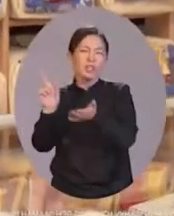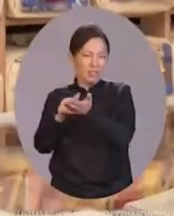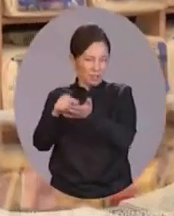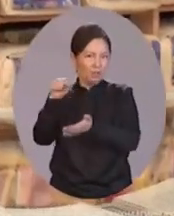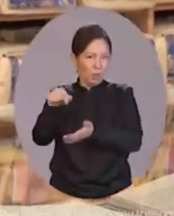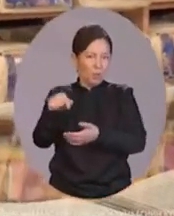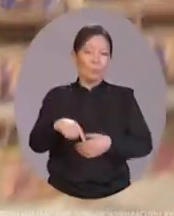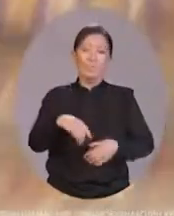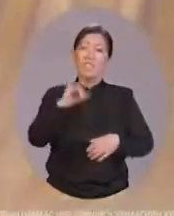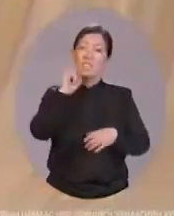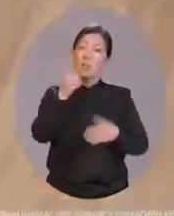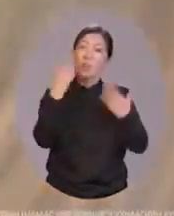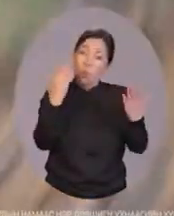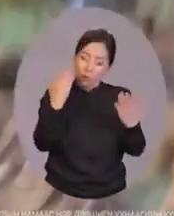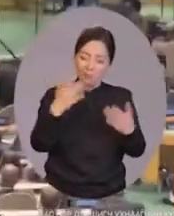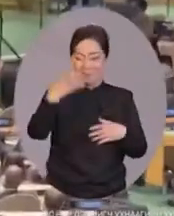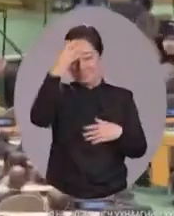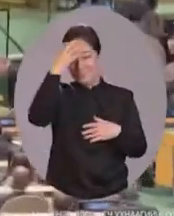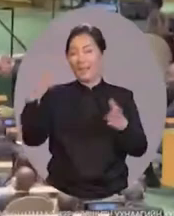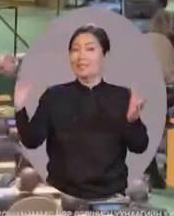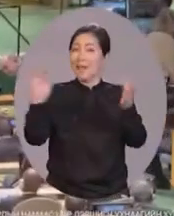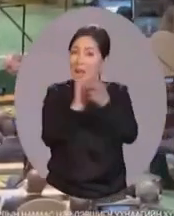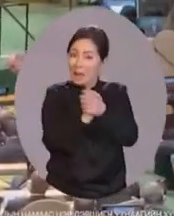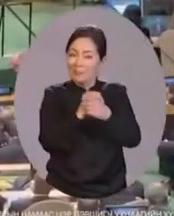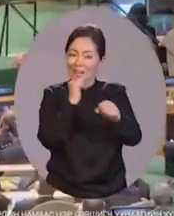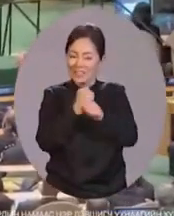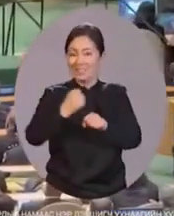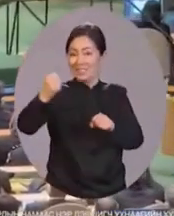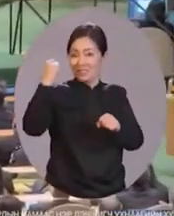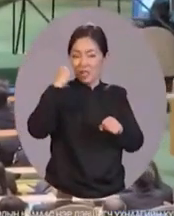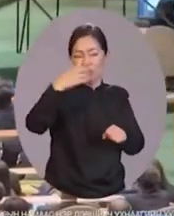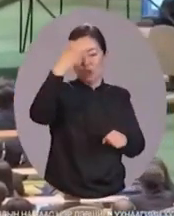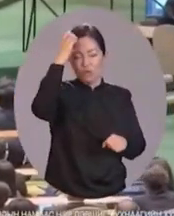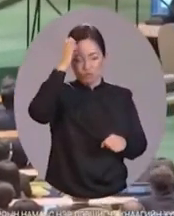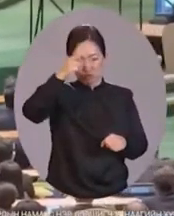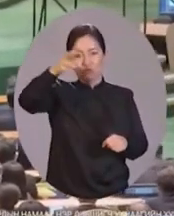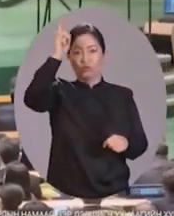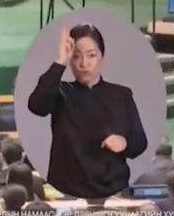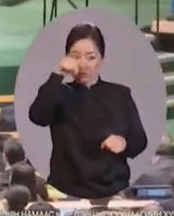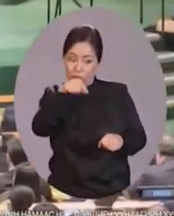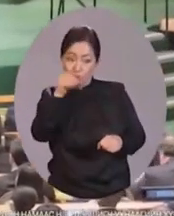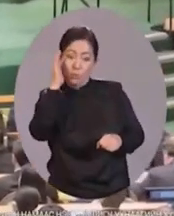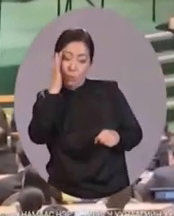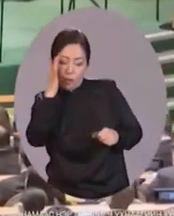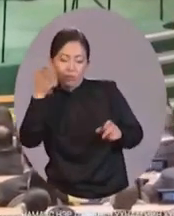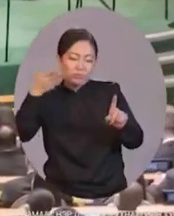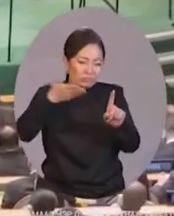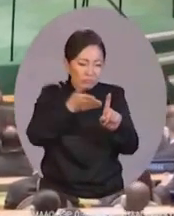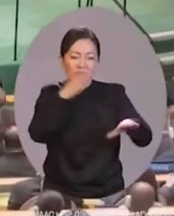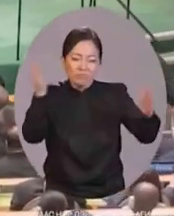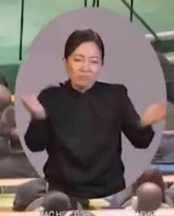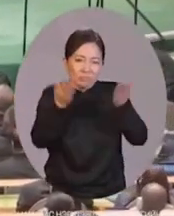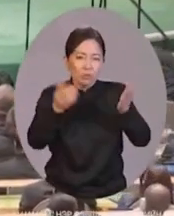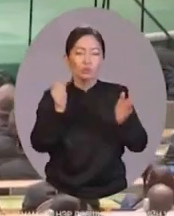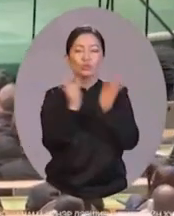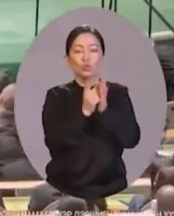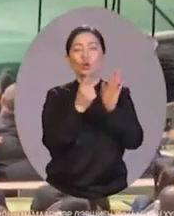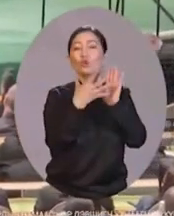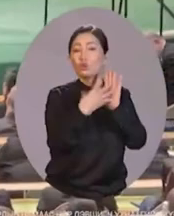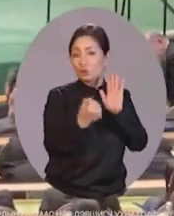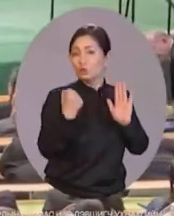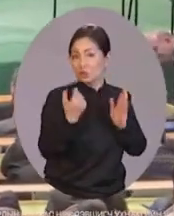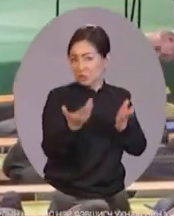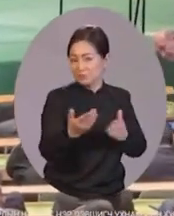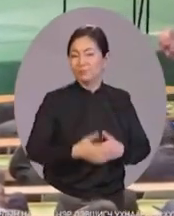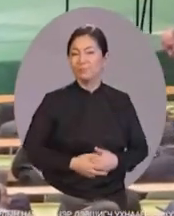тодорхой бодлого шаардаж байна. Улсын хурл засгийн газартаагаа хамтран ажиллаж чадах үед төрийн тэргүүн тус бодлогыг хэрэгжүүлэхэд